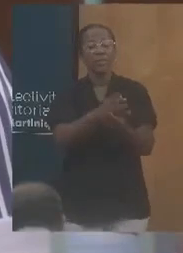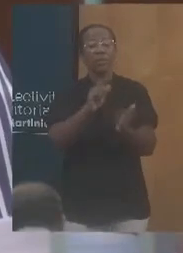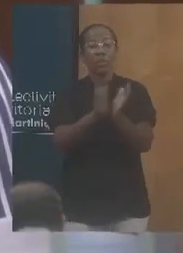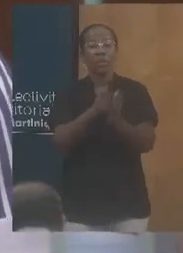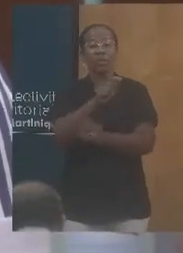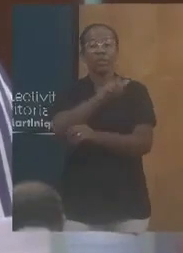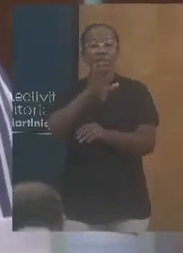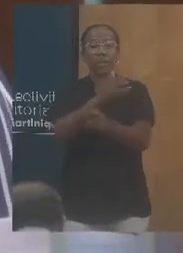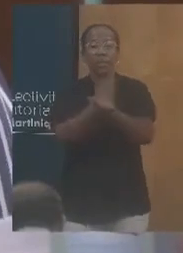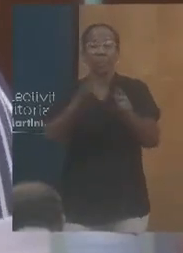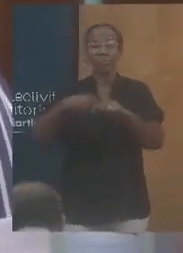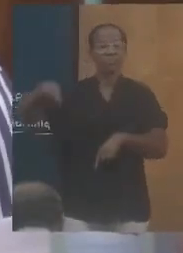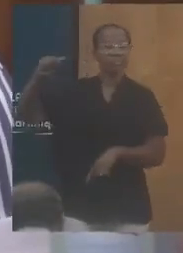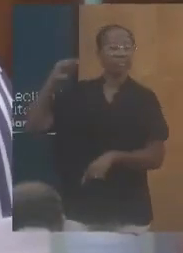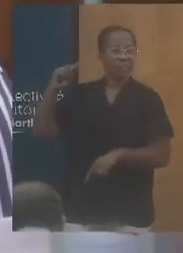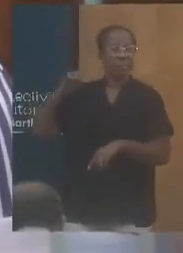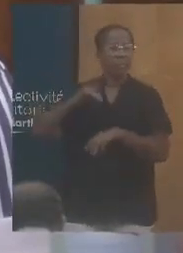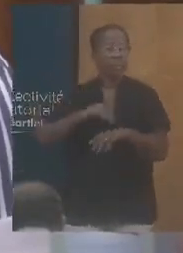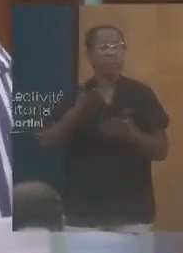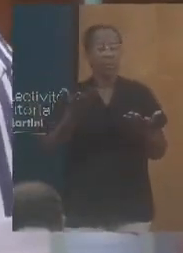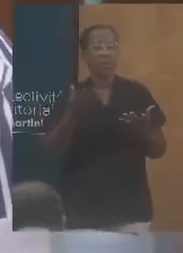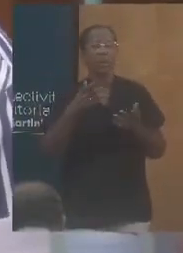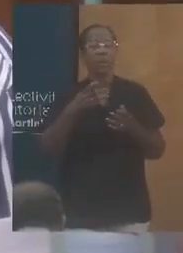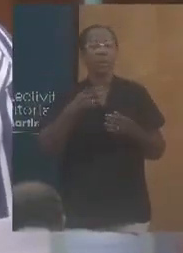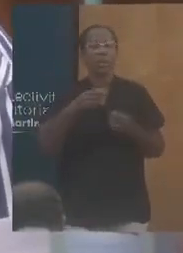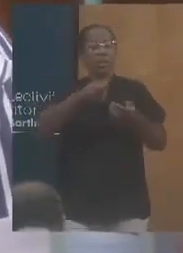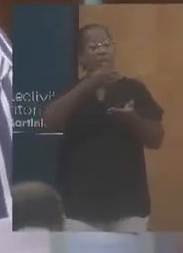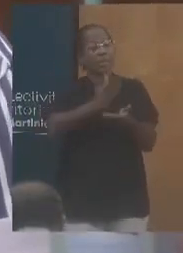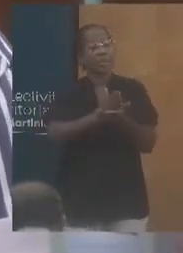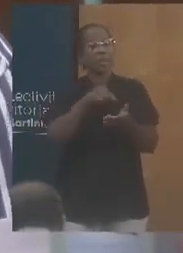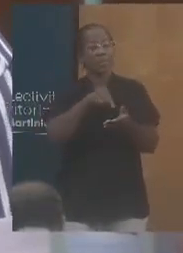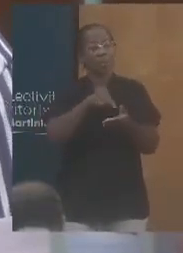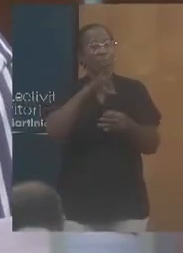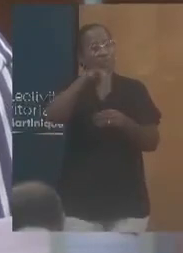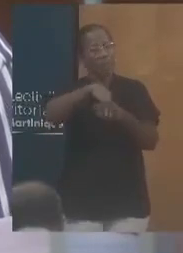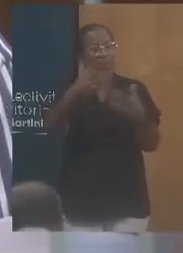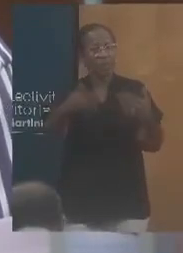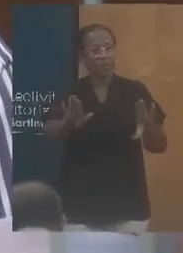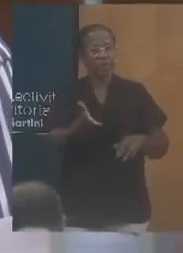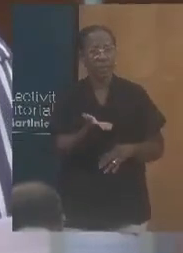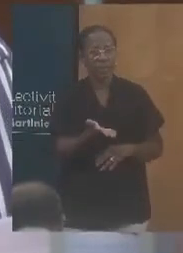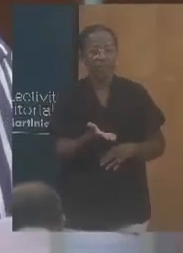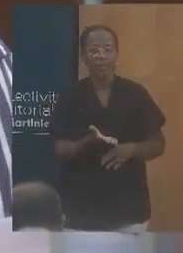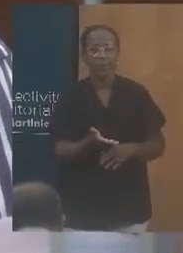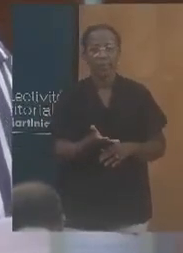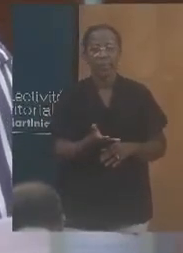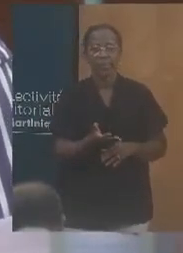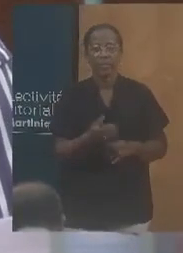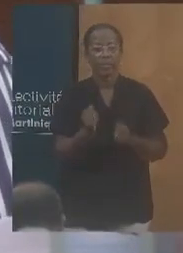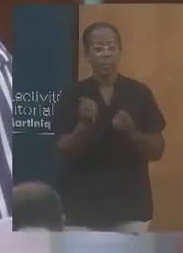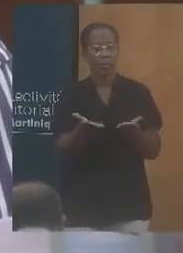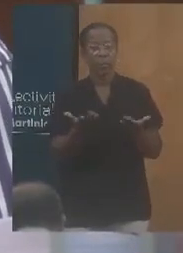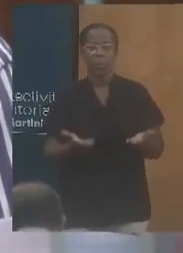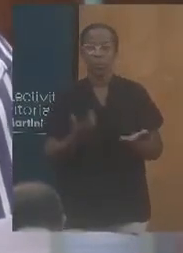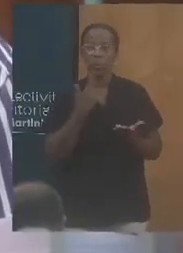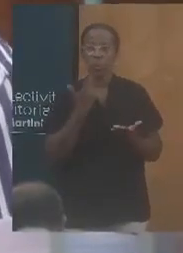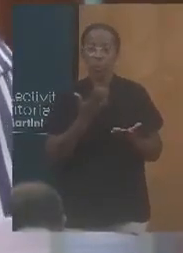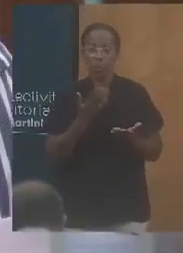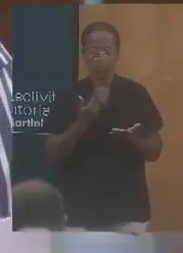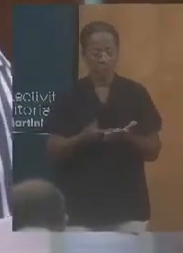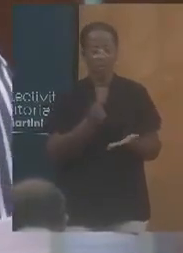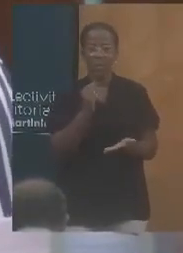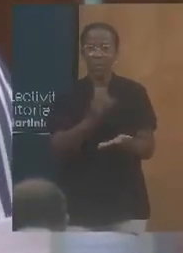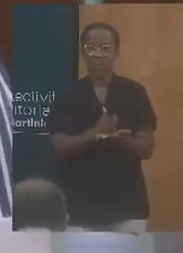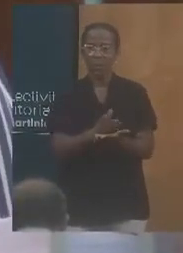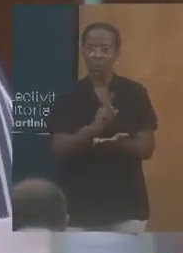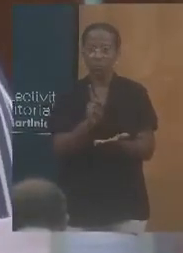il y avait une décision qui était prise. On avait voté une décision. Ce qui nous est proposé aujourd'hui, ce n'est pas une décision, contrairement